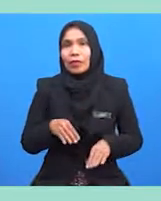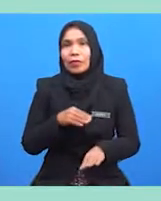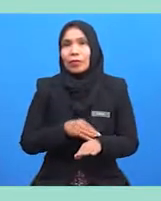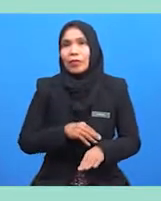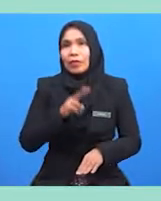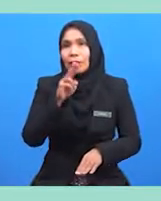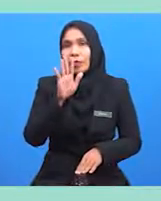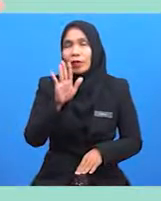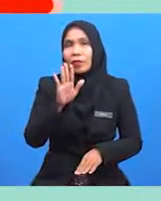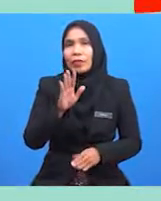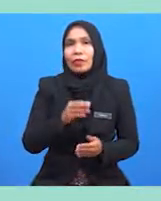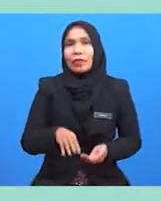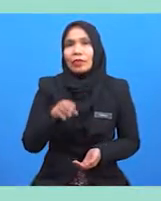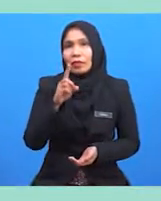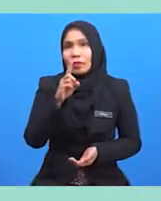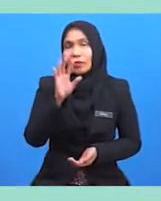Bagus.